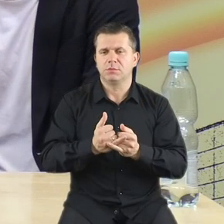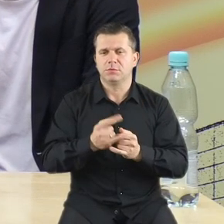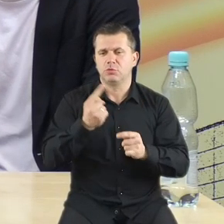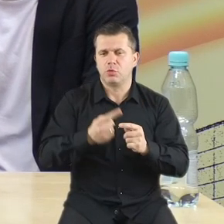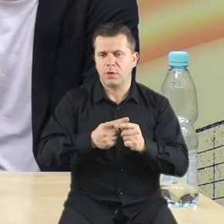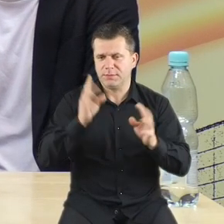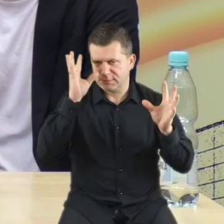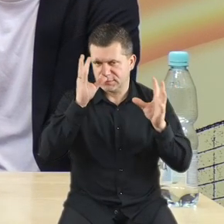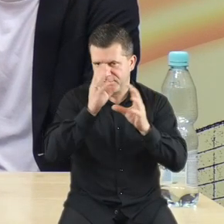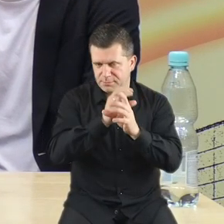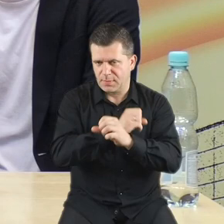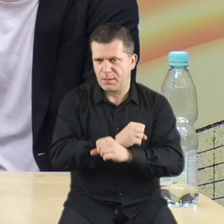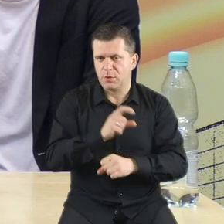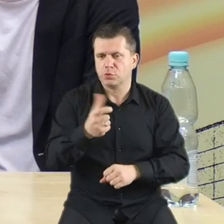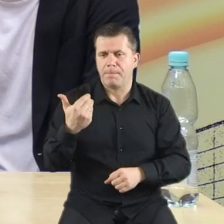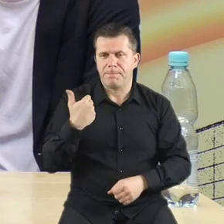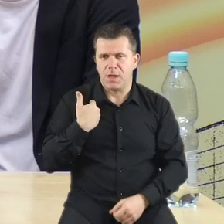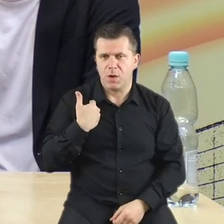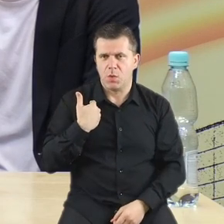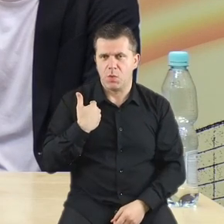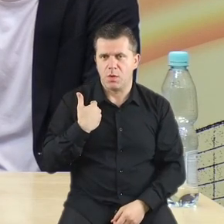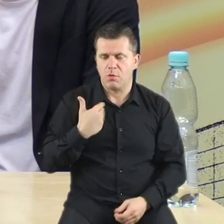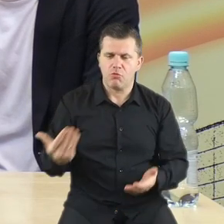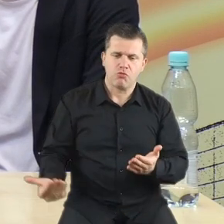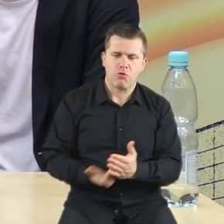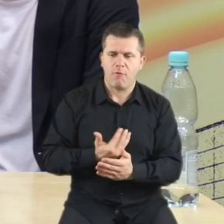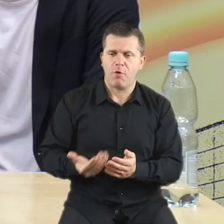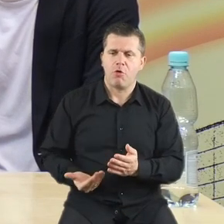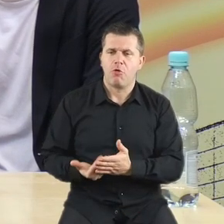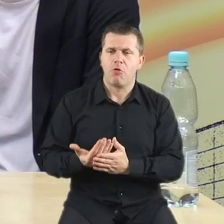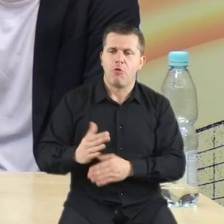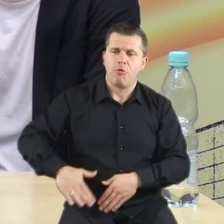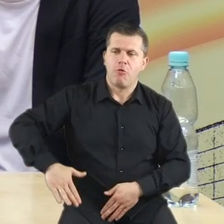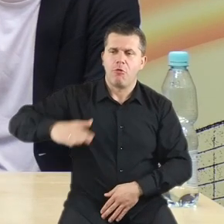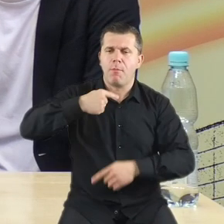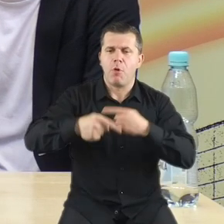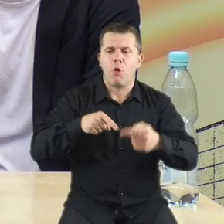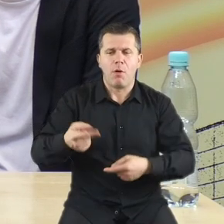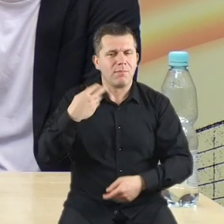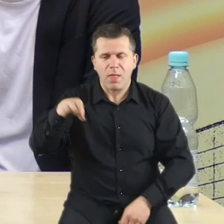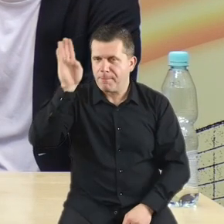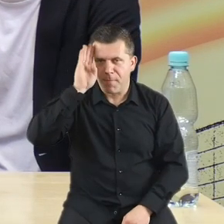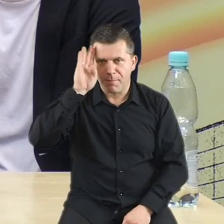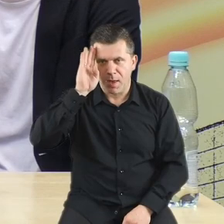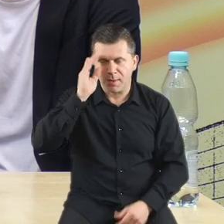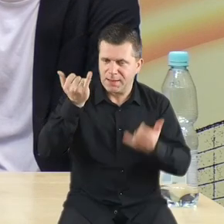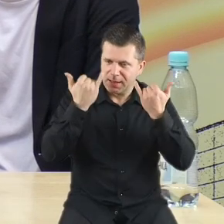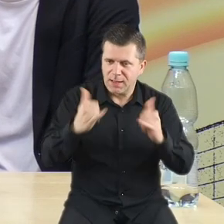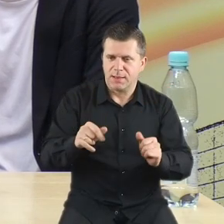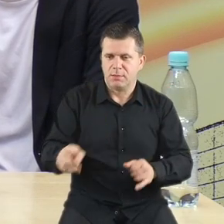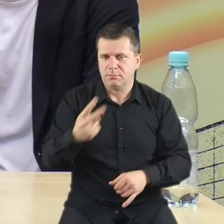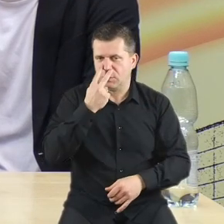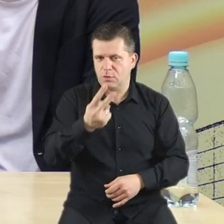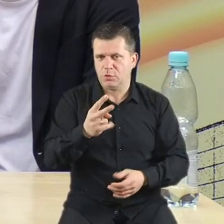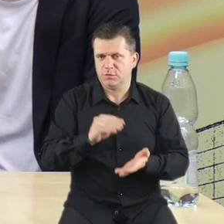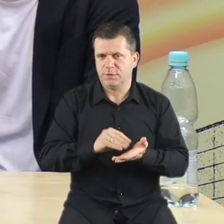i wyrastają te pokolenia, które już nie pamiętają, inaczej tego doświadczały